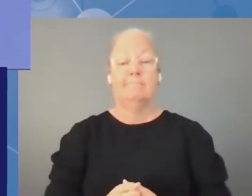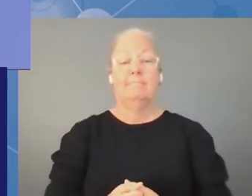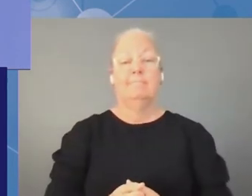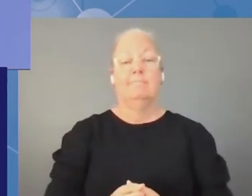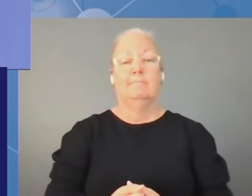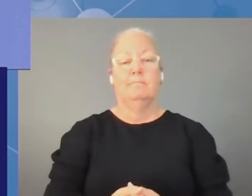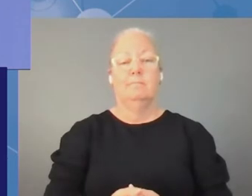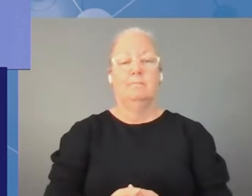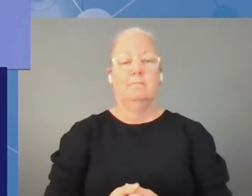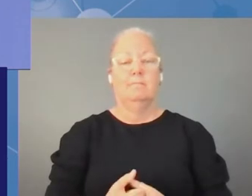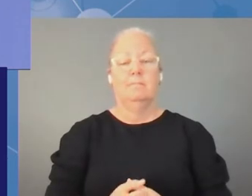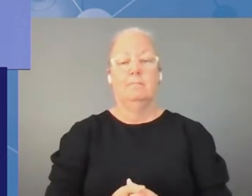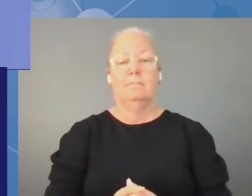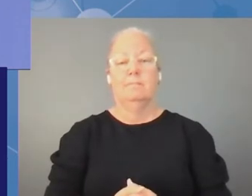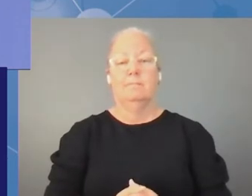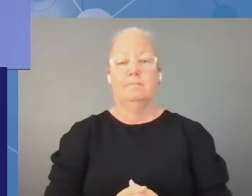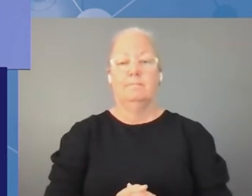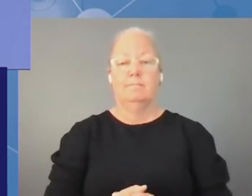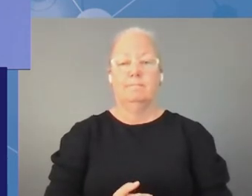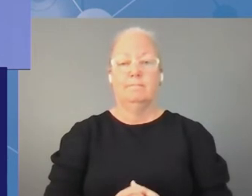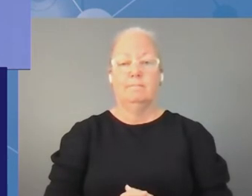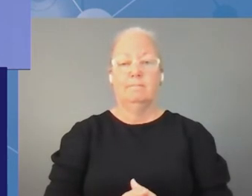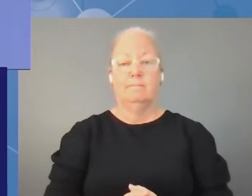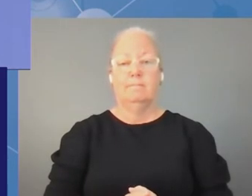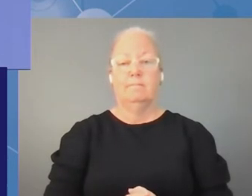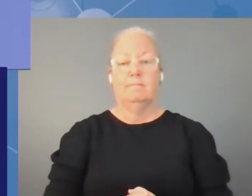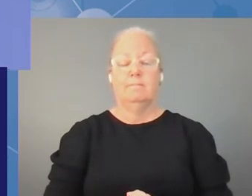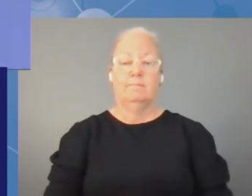أدعوك وأعطيك الصوت.